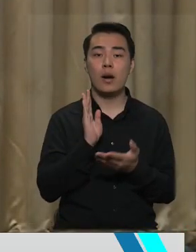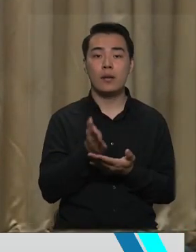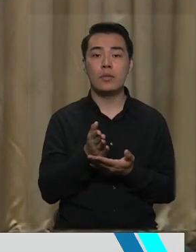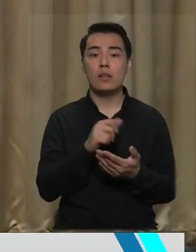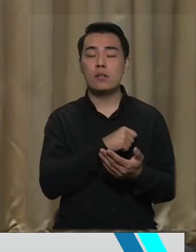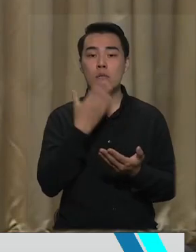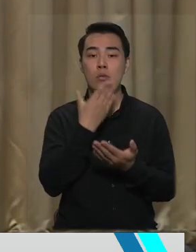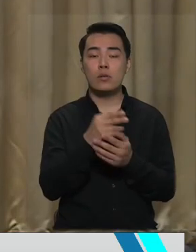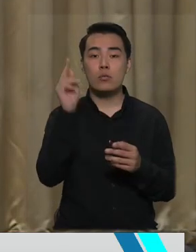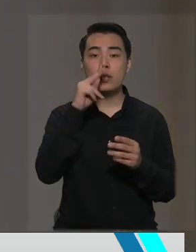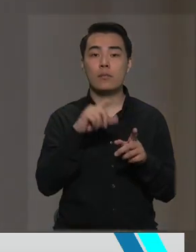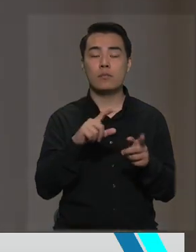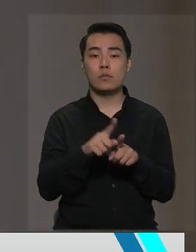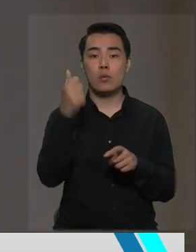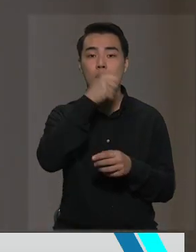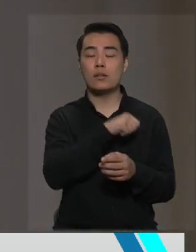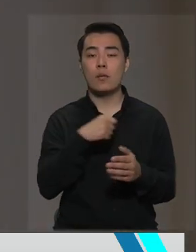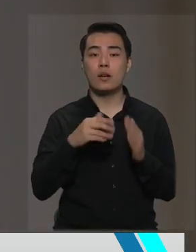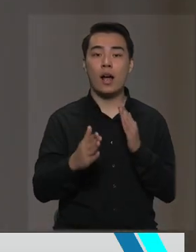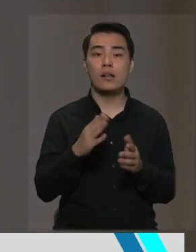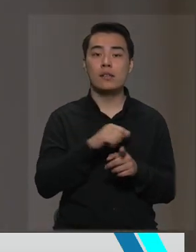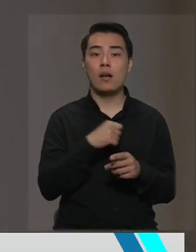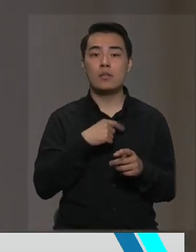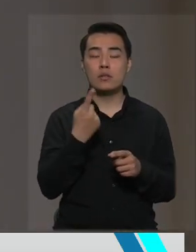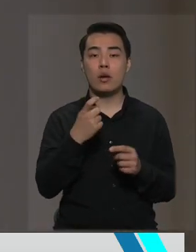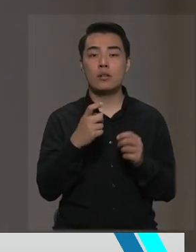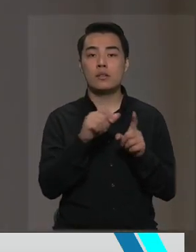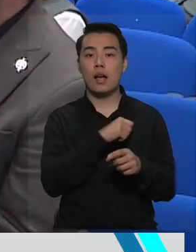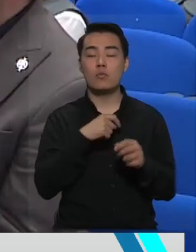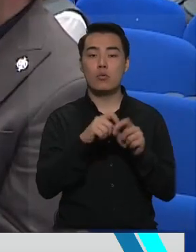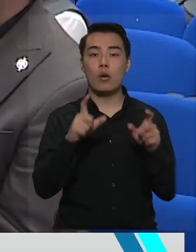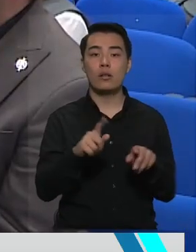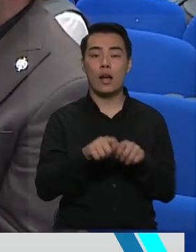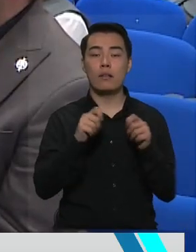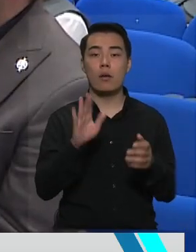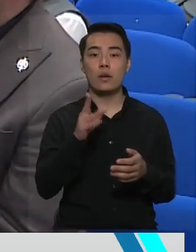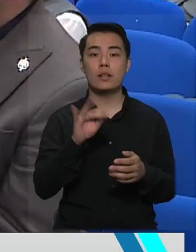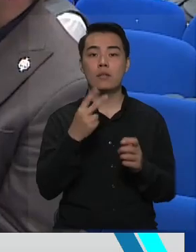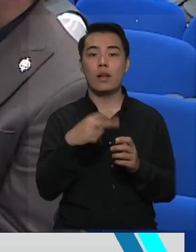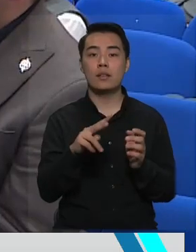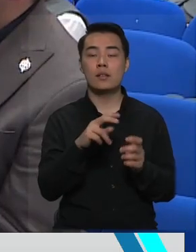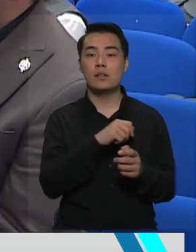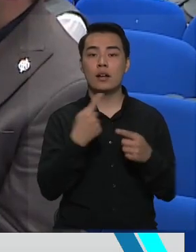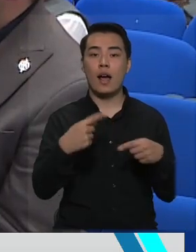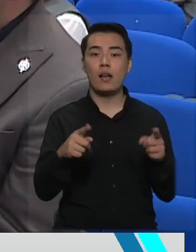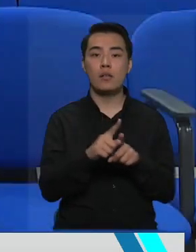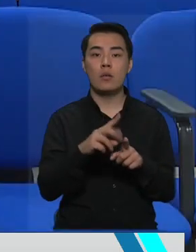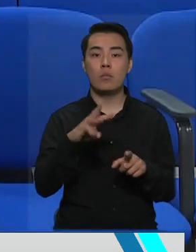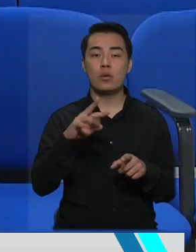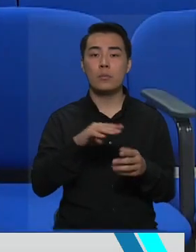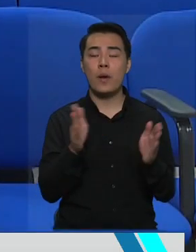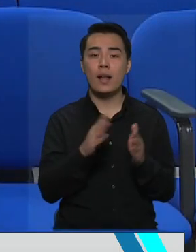учебному году в Казахстане откроют кабинеты робототехники в 161 районной школе и 28 учебных заведениях